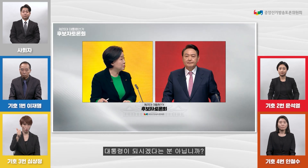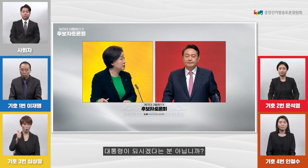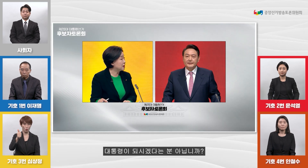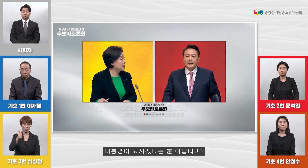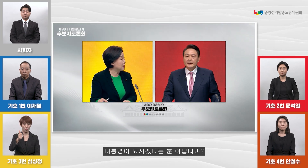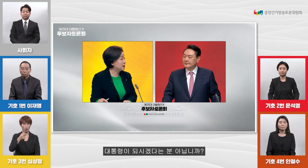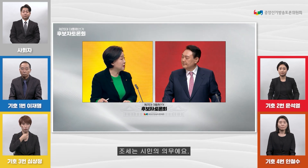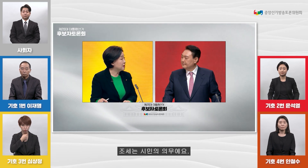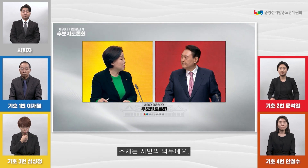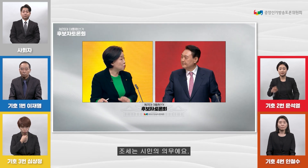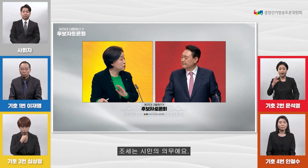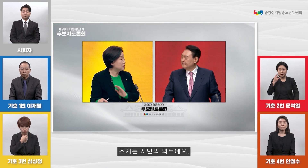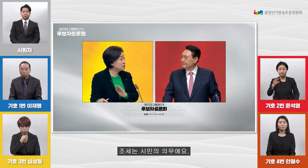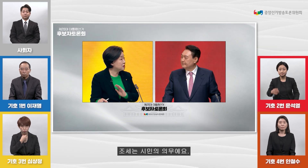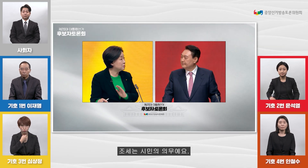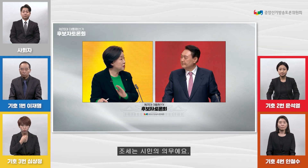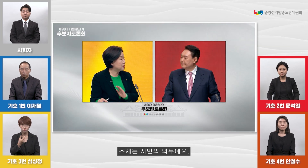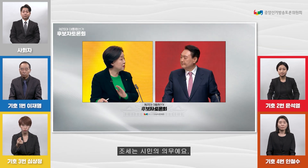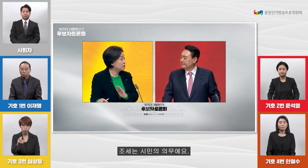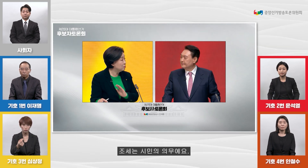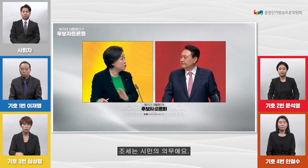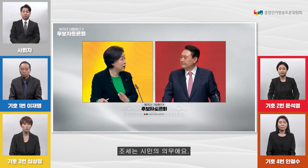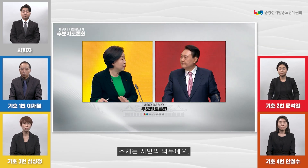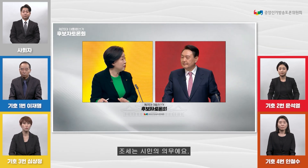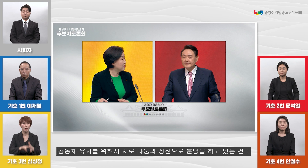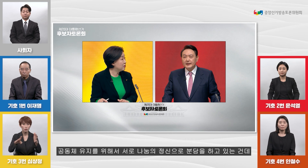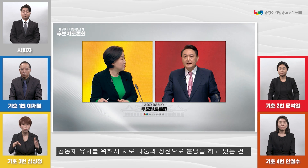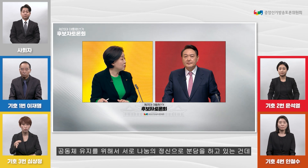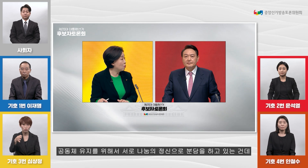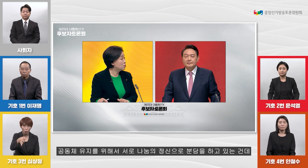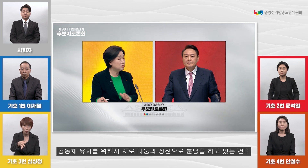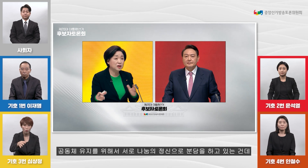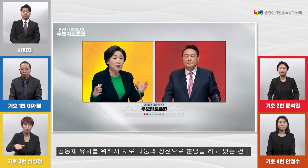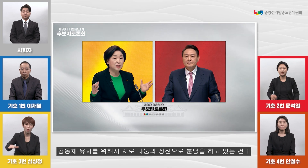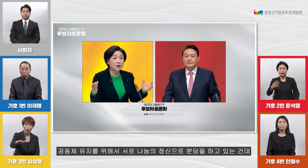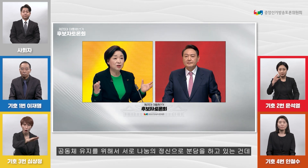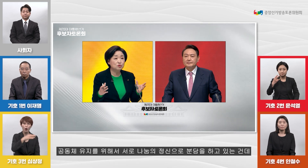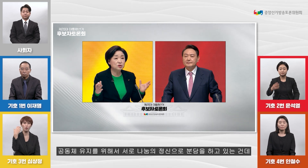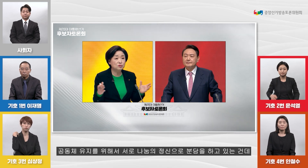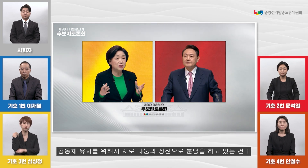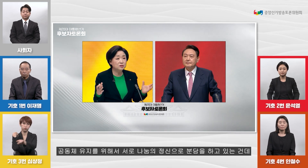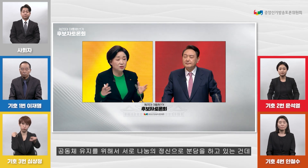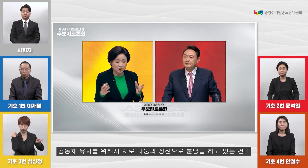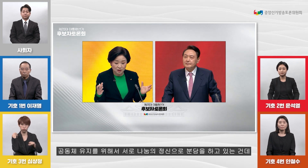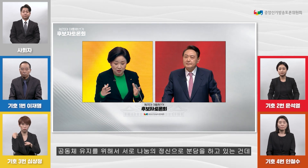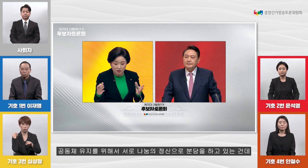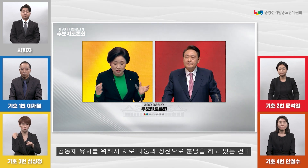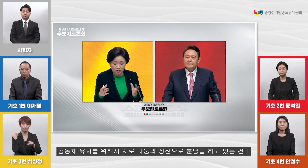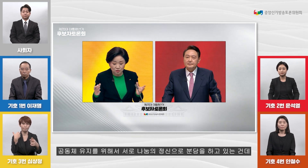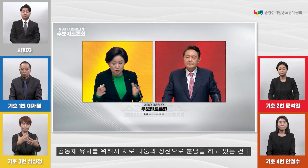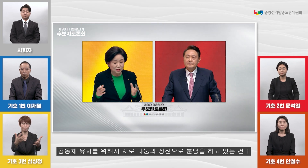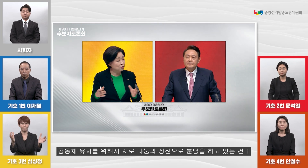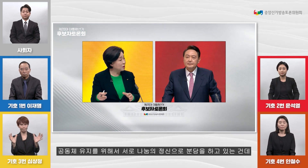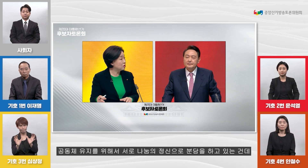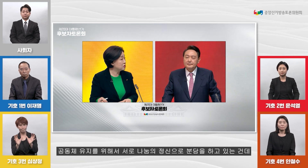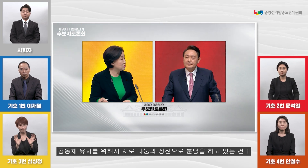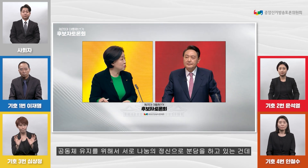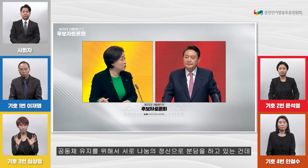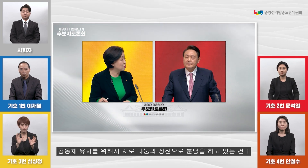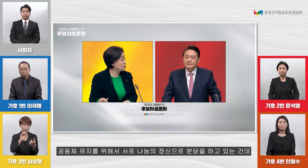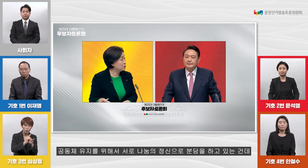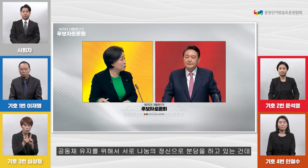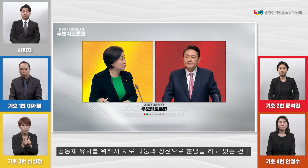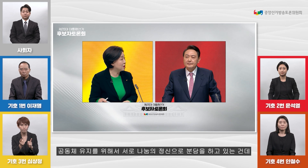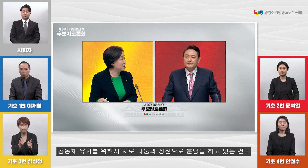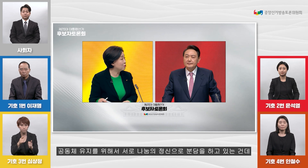분 아닙니까? 조세는 시민의 의무예요. 공동체 유지를 위해서 서로 나눔의